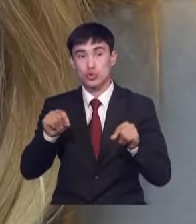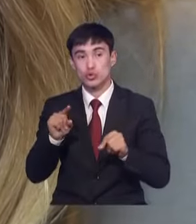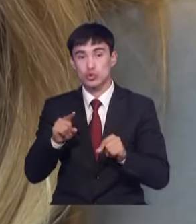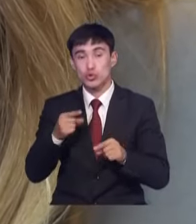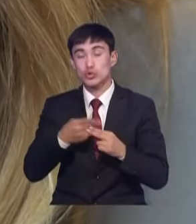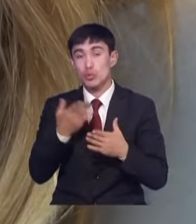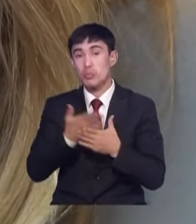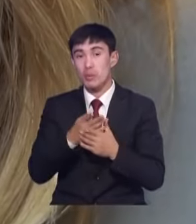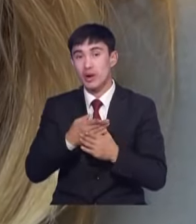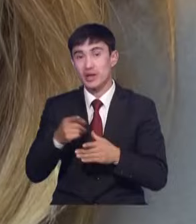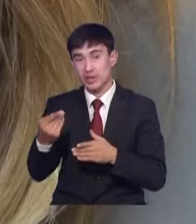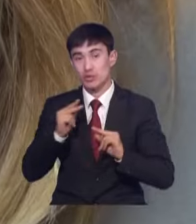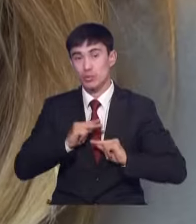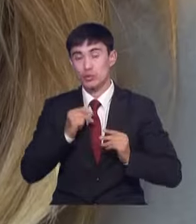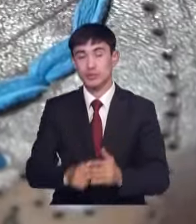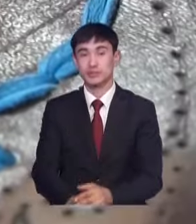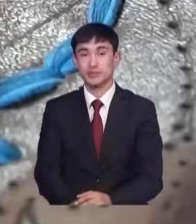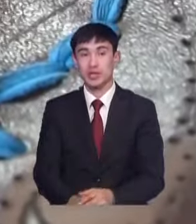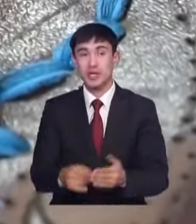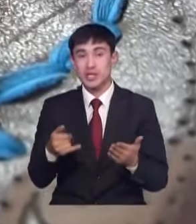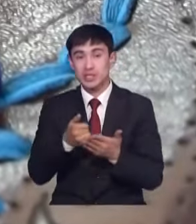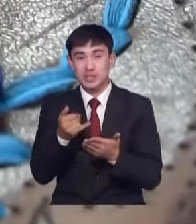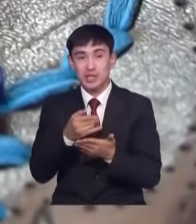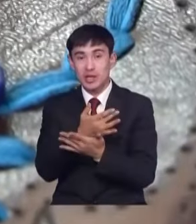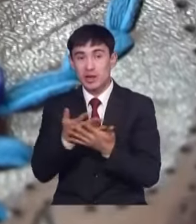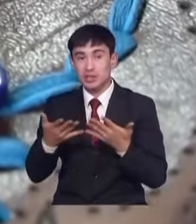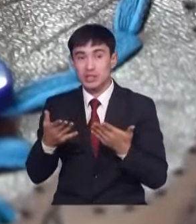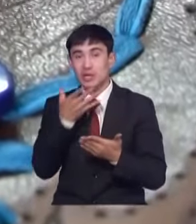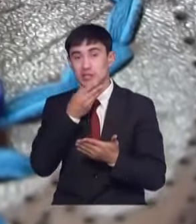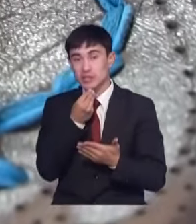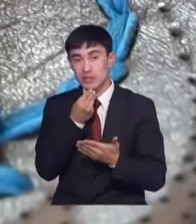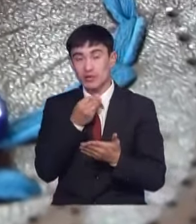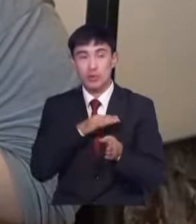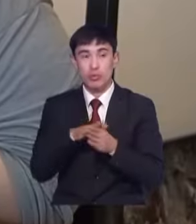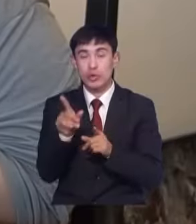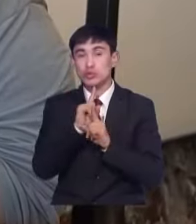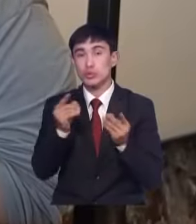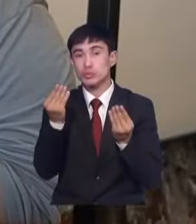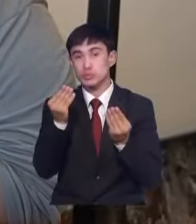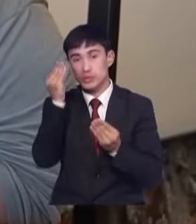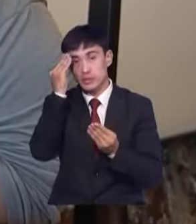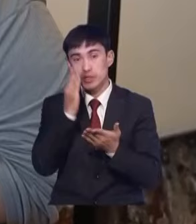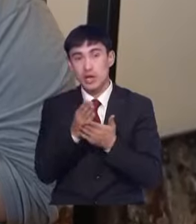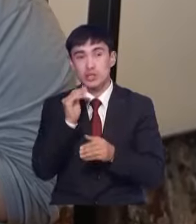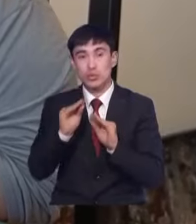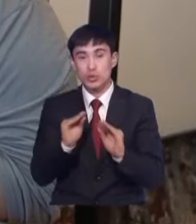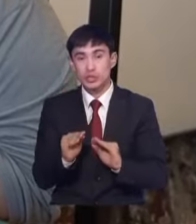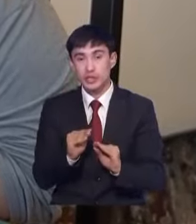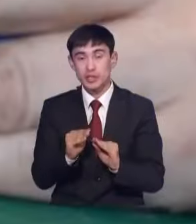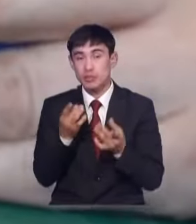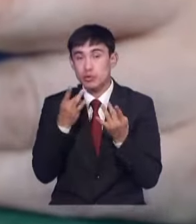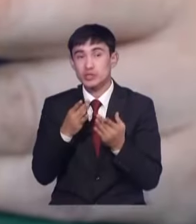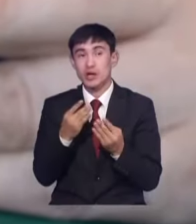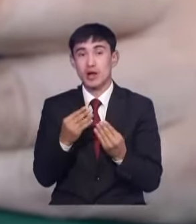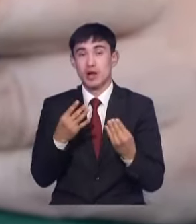что безусловно отразилось на её работах изделия мастериц не только красивые но и наполнены особым смыслом ведь каждое украшение становится не просто